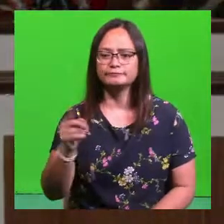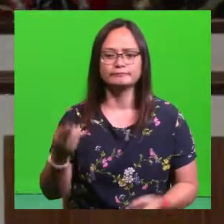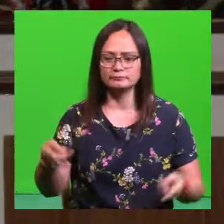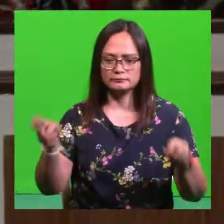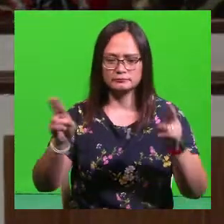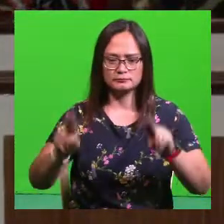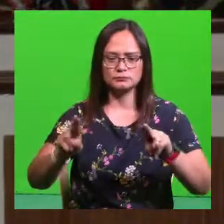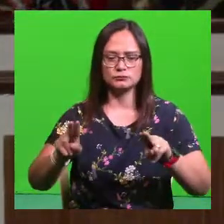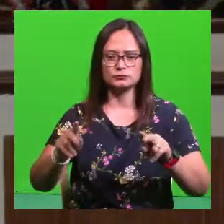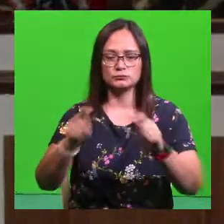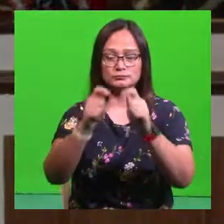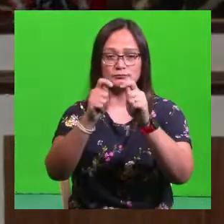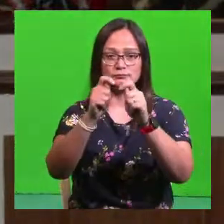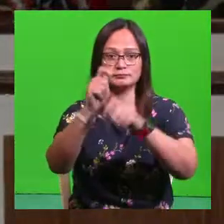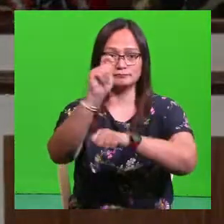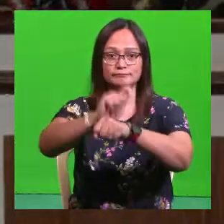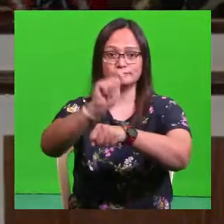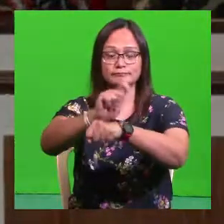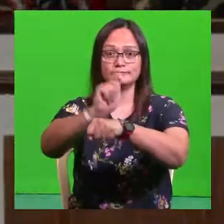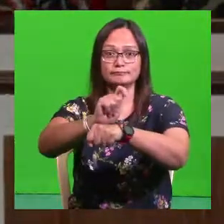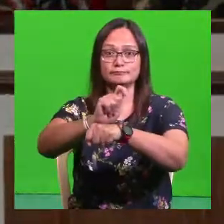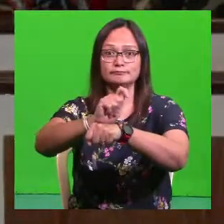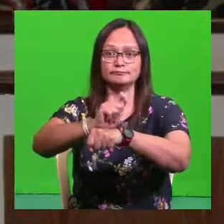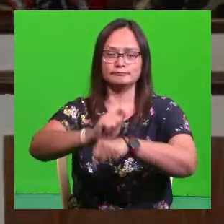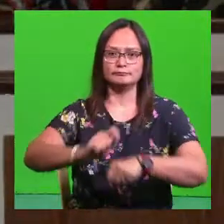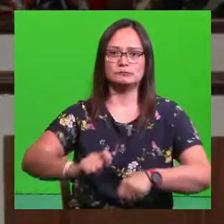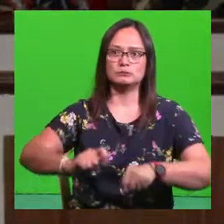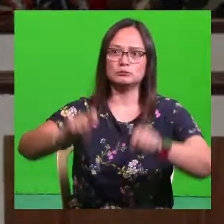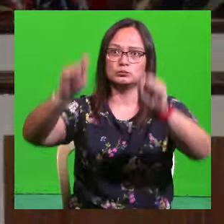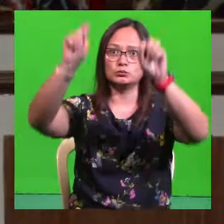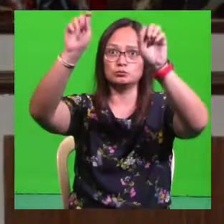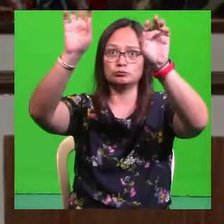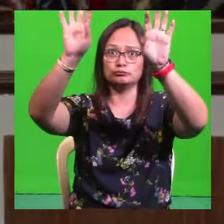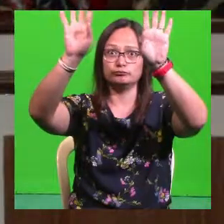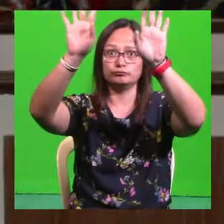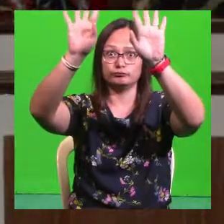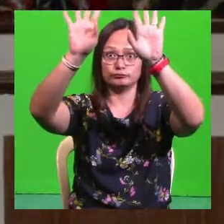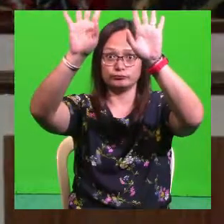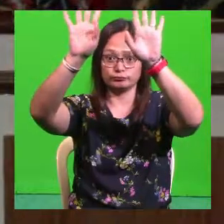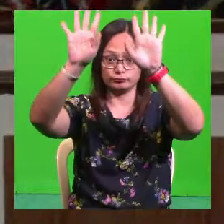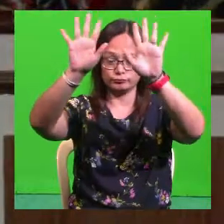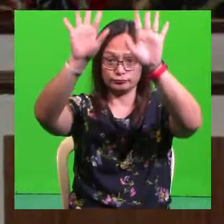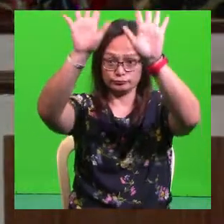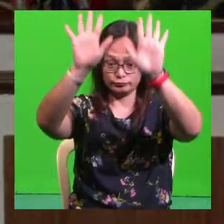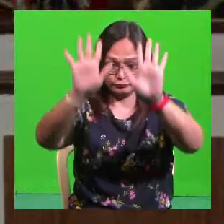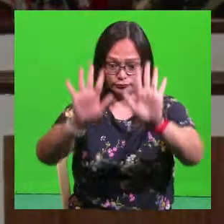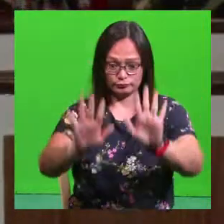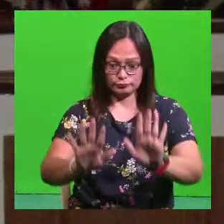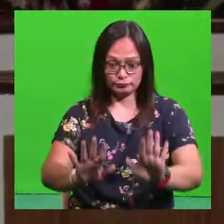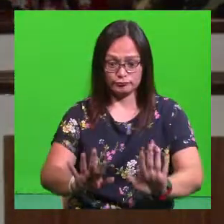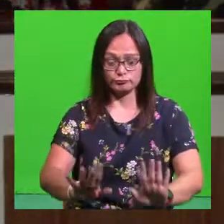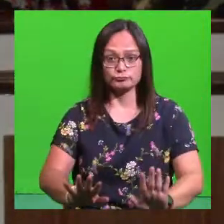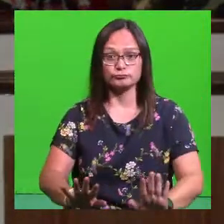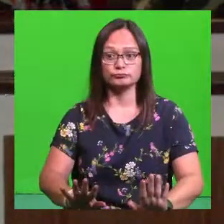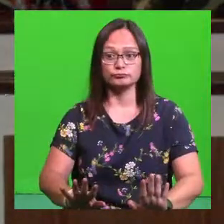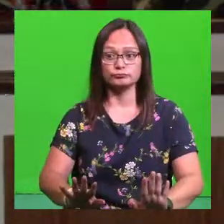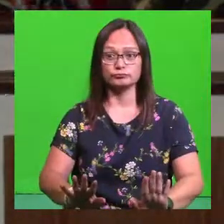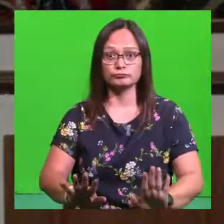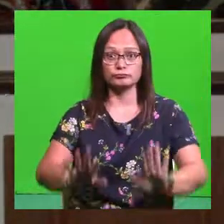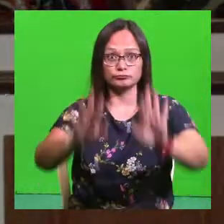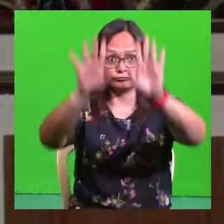was rent in twain. Okay? Alam nyo, hindi karakarakang napupunit po